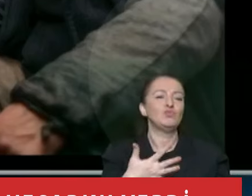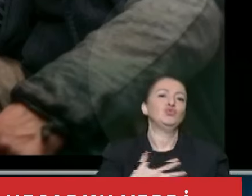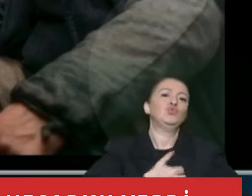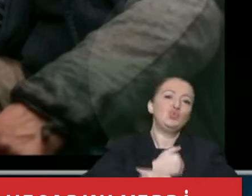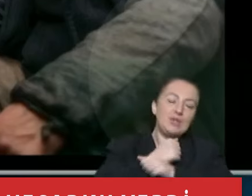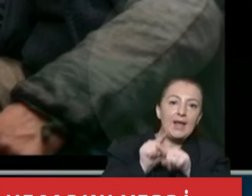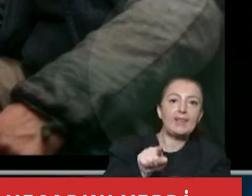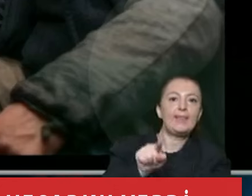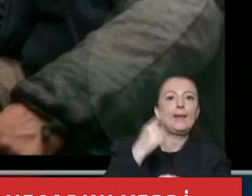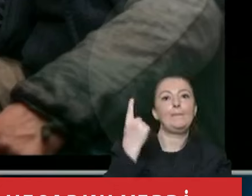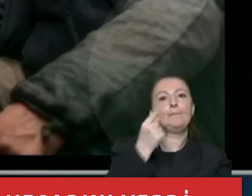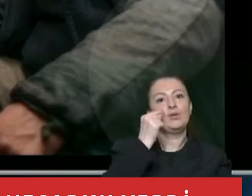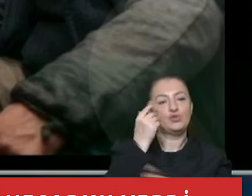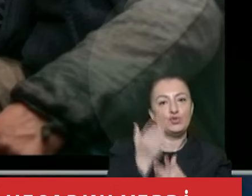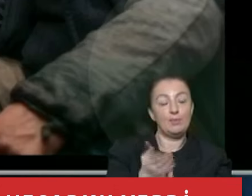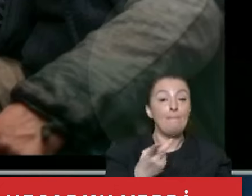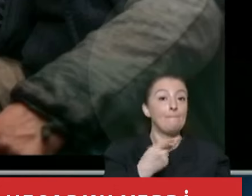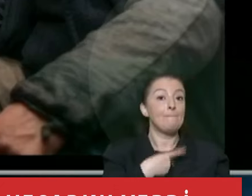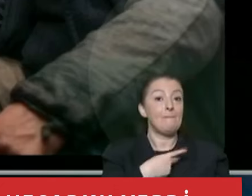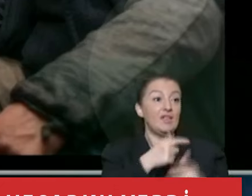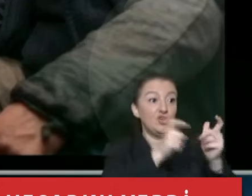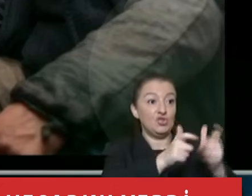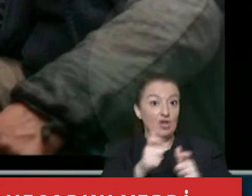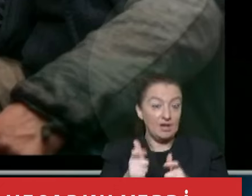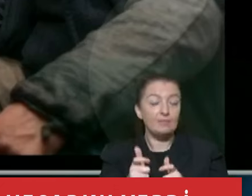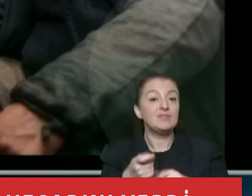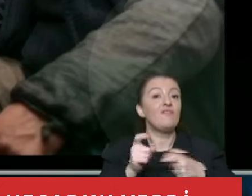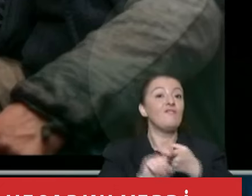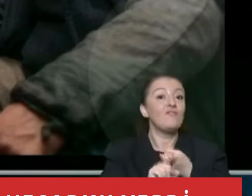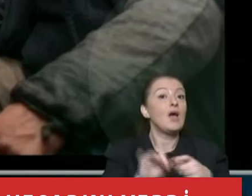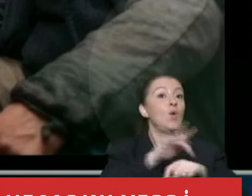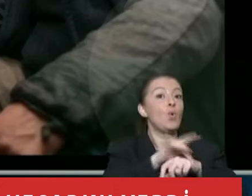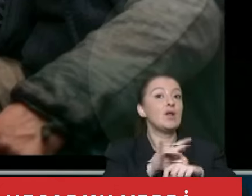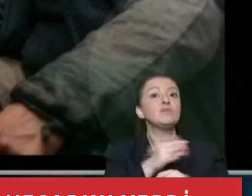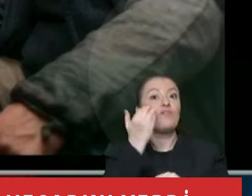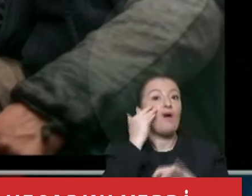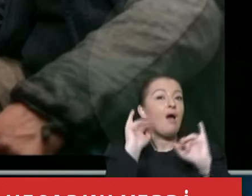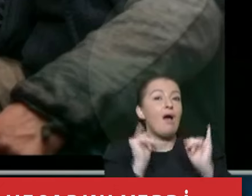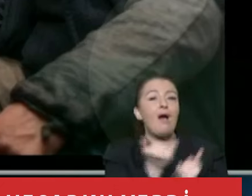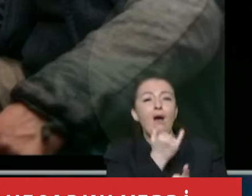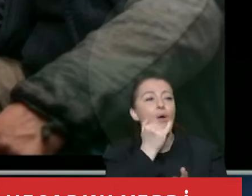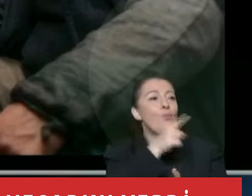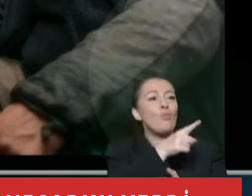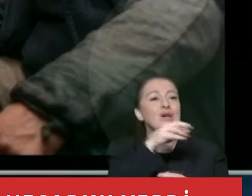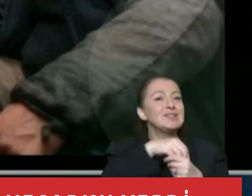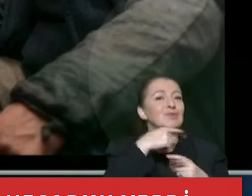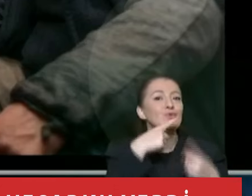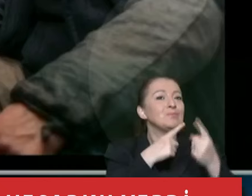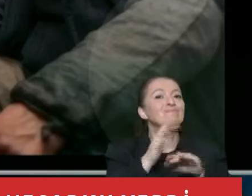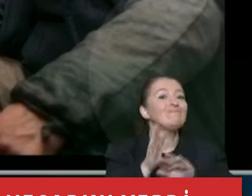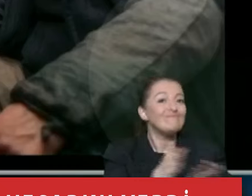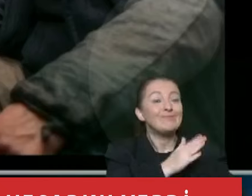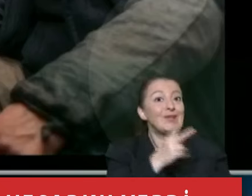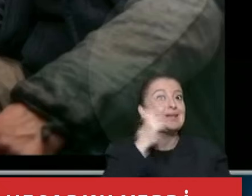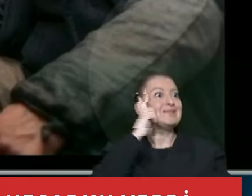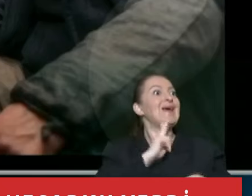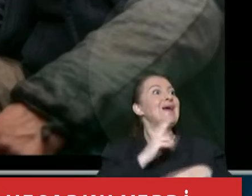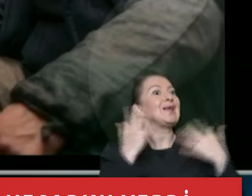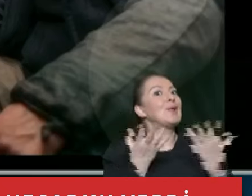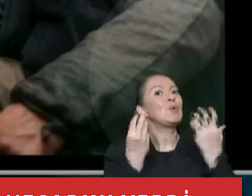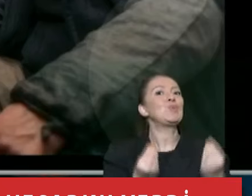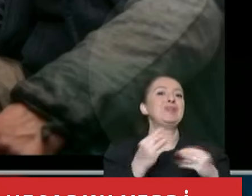takip eden birisiyim ben şehirlerimizin ve ülkemizin yoksullukla değil zenginlikleriyle konuşulan bir